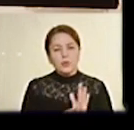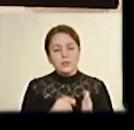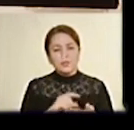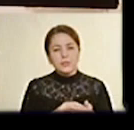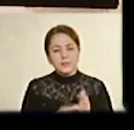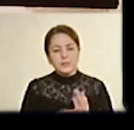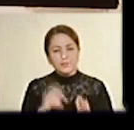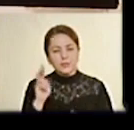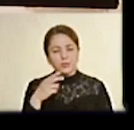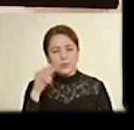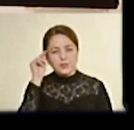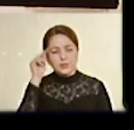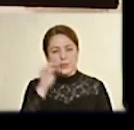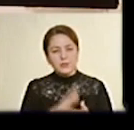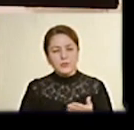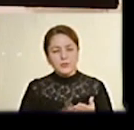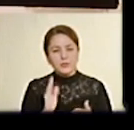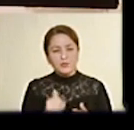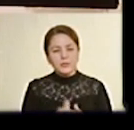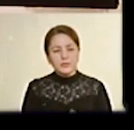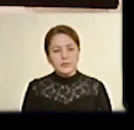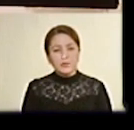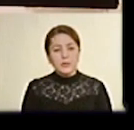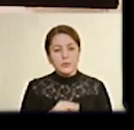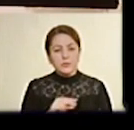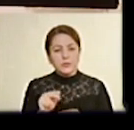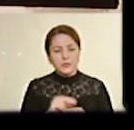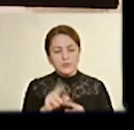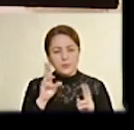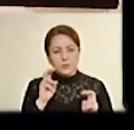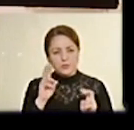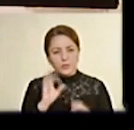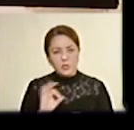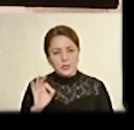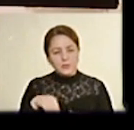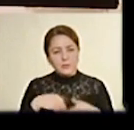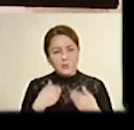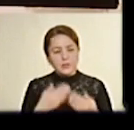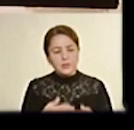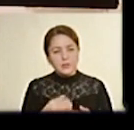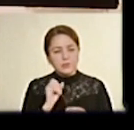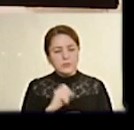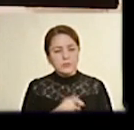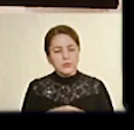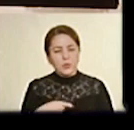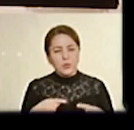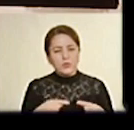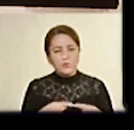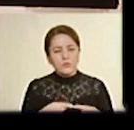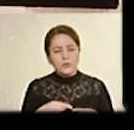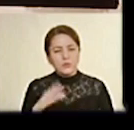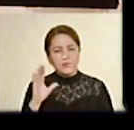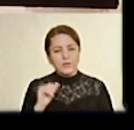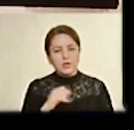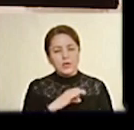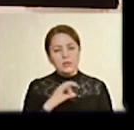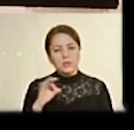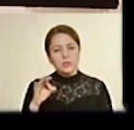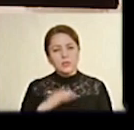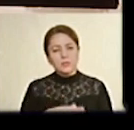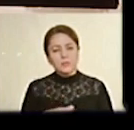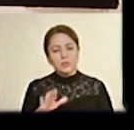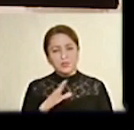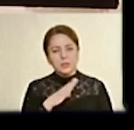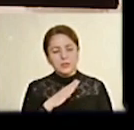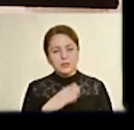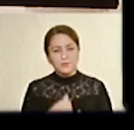biologiya darslarini davom ettiramiz. O'tilgan mavzular yuzasidan berilgan topshiriqlarni o'z vaqtida va a'lo